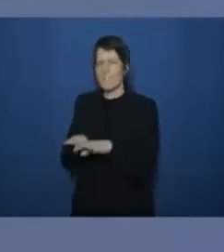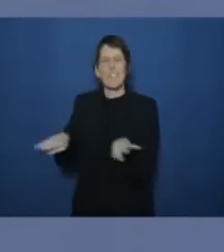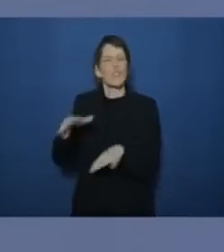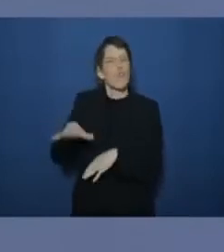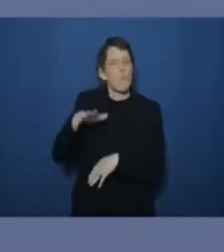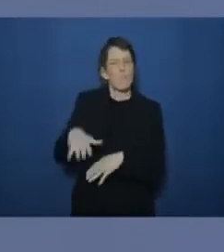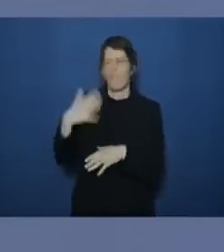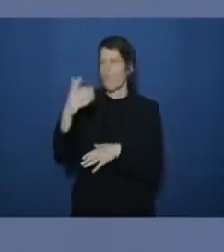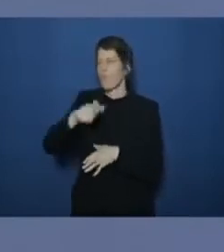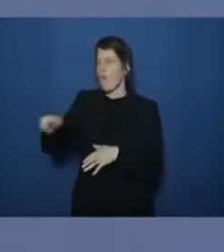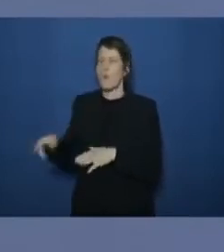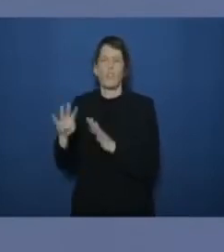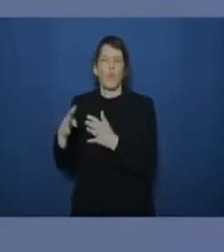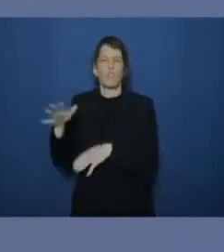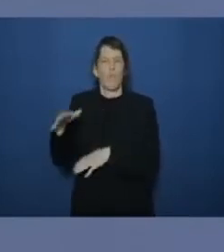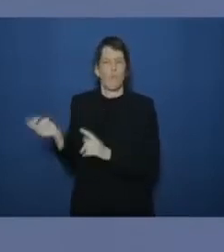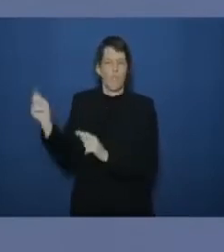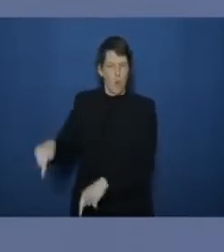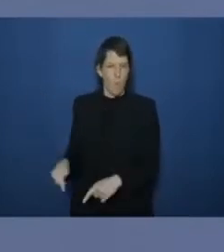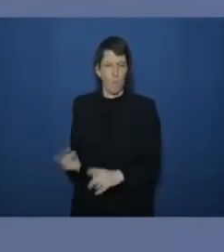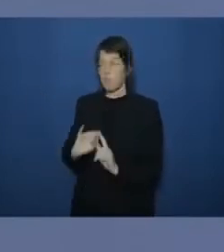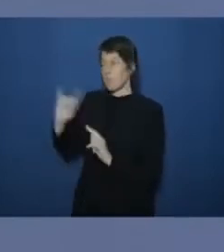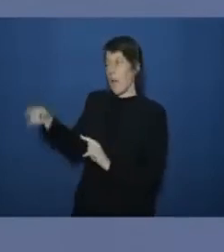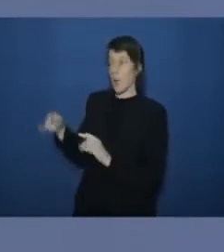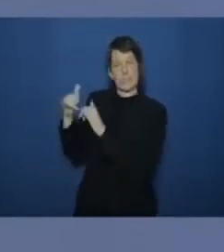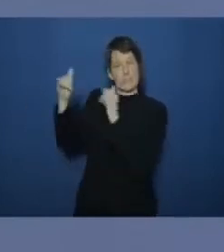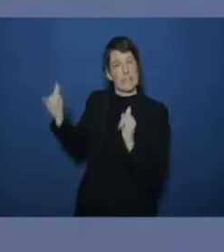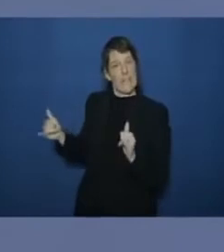5 Leute, kommt um 19:15 Uhr, hat vielleicht draußen ein kleines Zelt